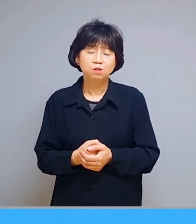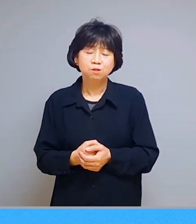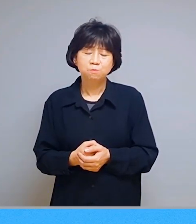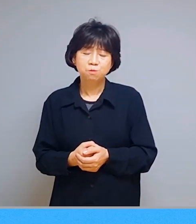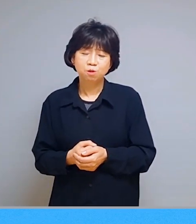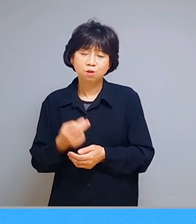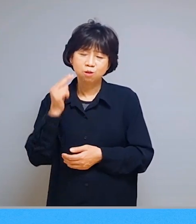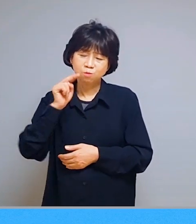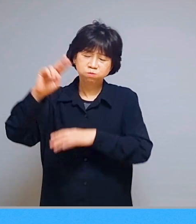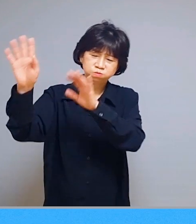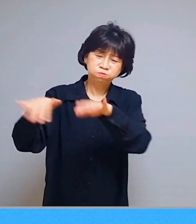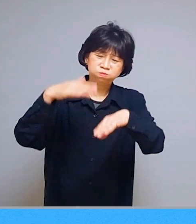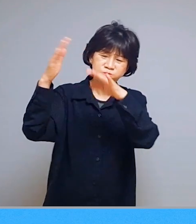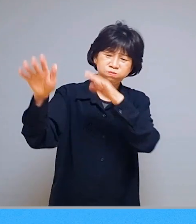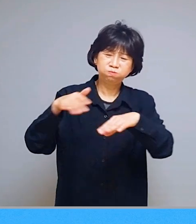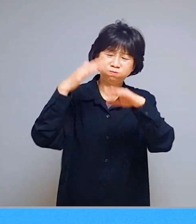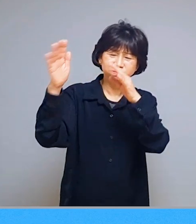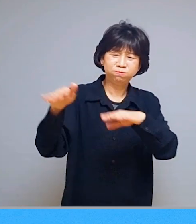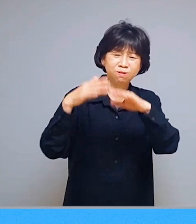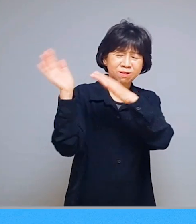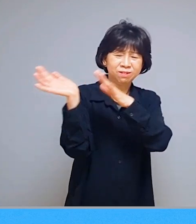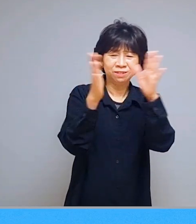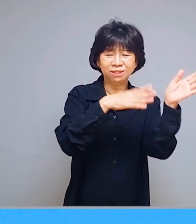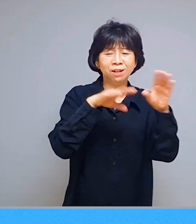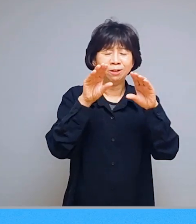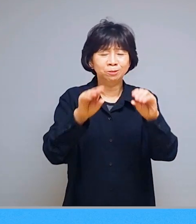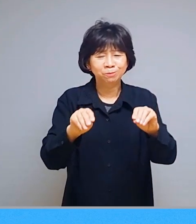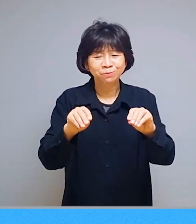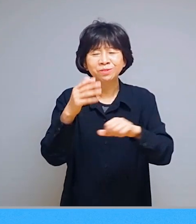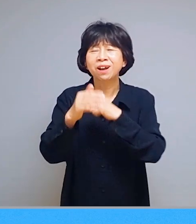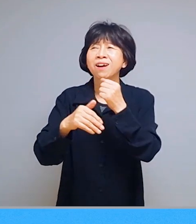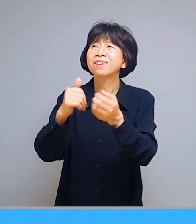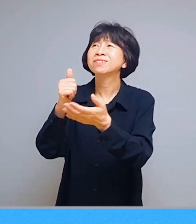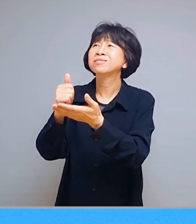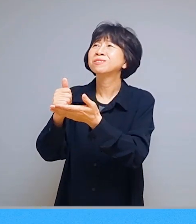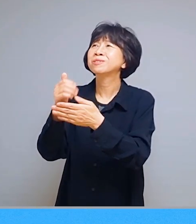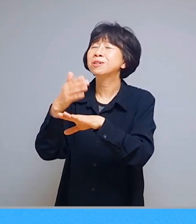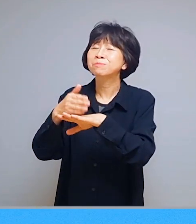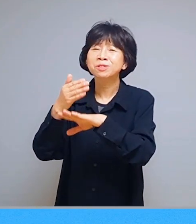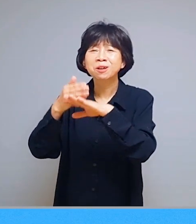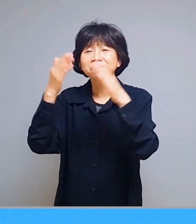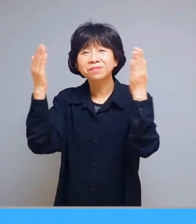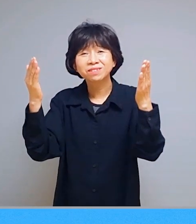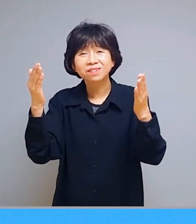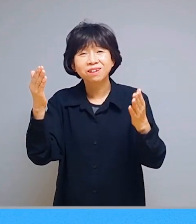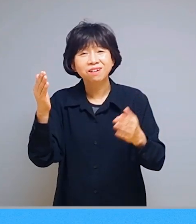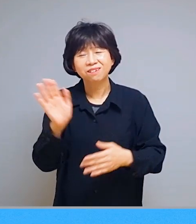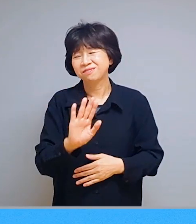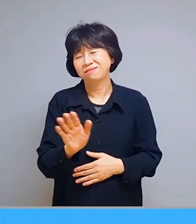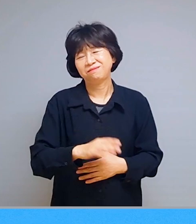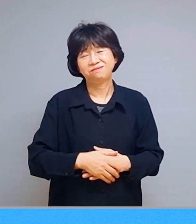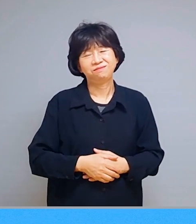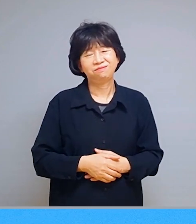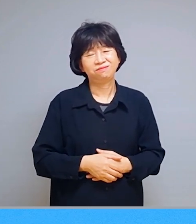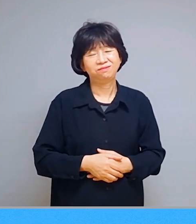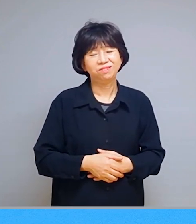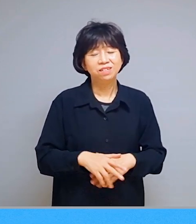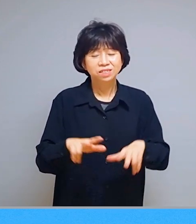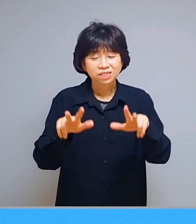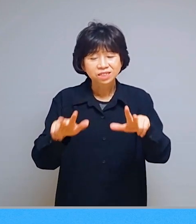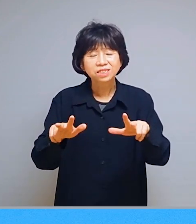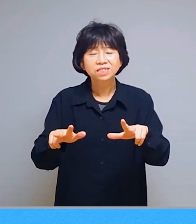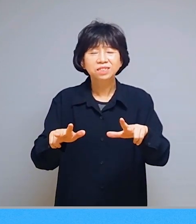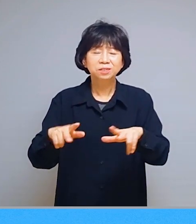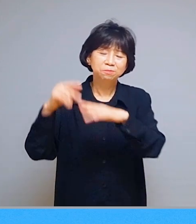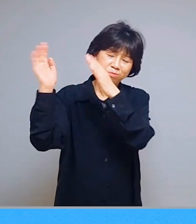바울이 270명과 함께 할렐루야! 우리 하나님 앞에 감사합시다 라고 했던 걸까요? 아니라니까요.